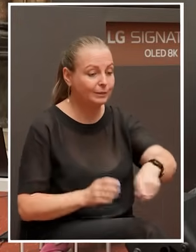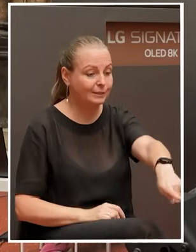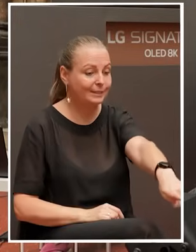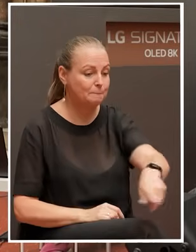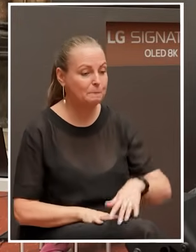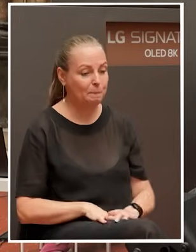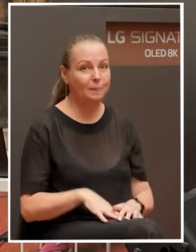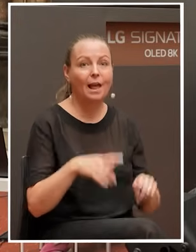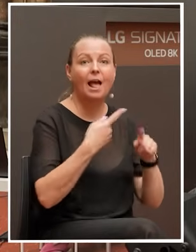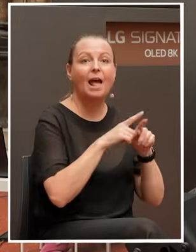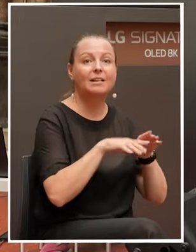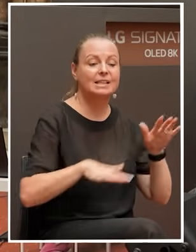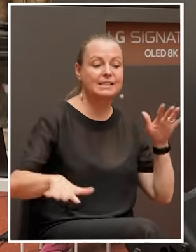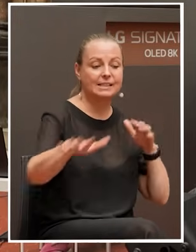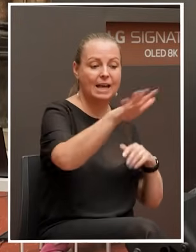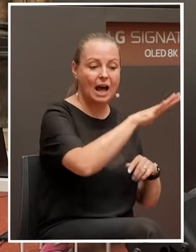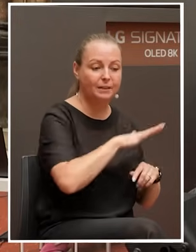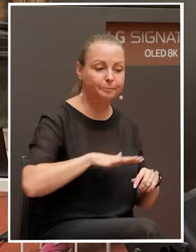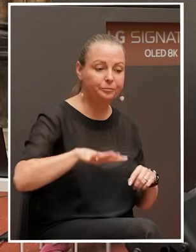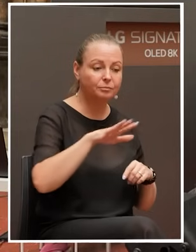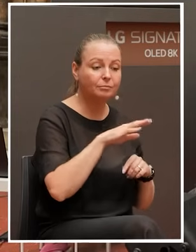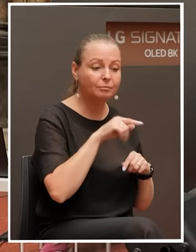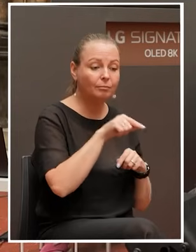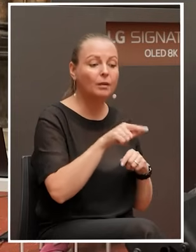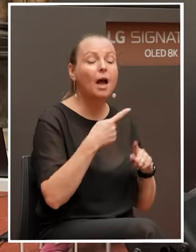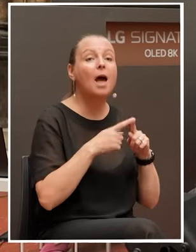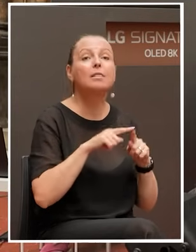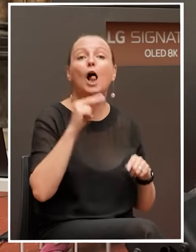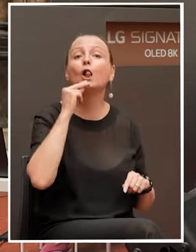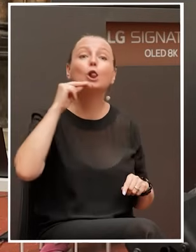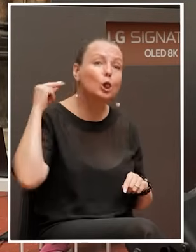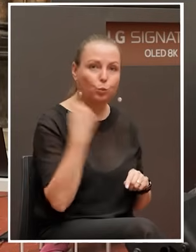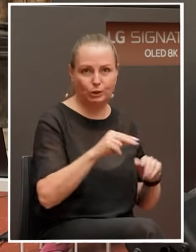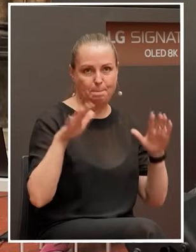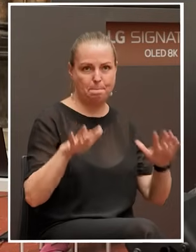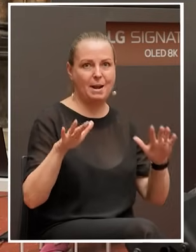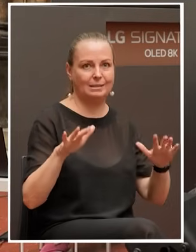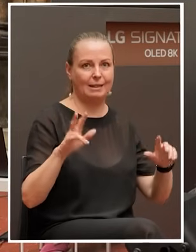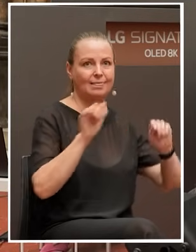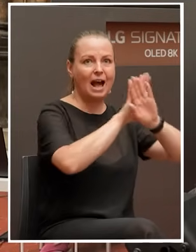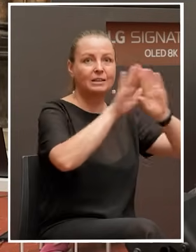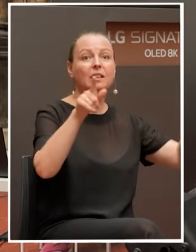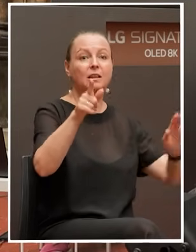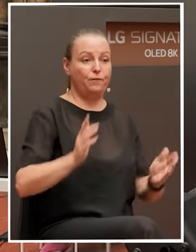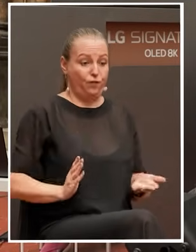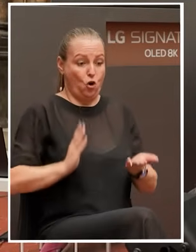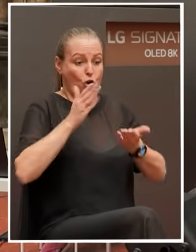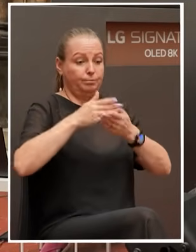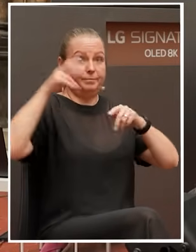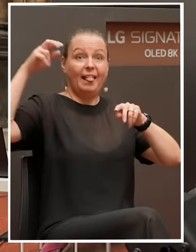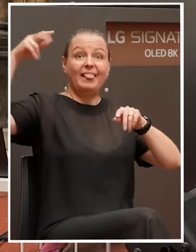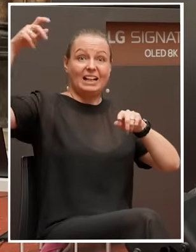Это зал общества поощрения художеств, и это лучшее место на стенке. Ты видишь его сразу, когда ты входишь с лестницы.